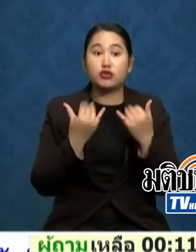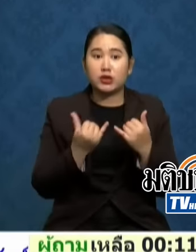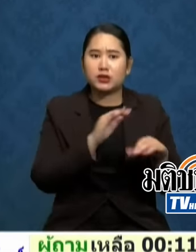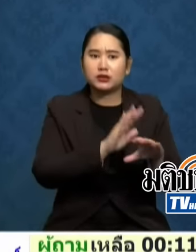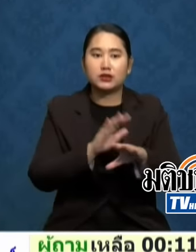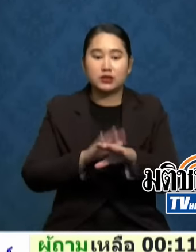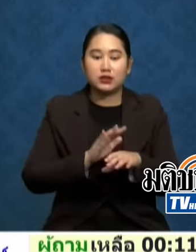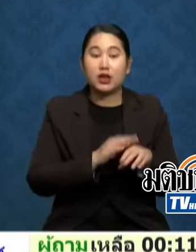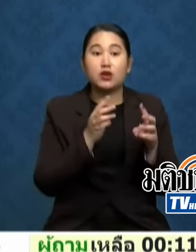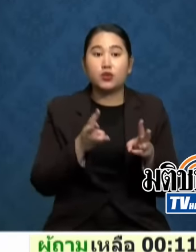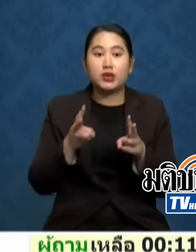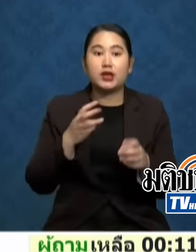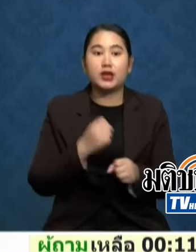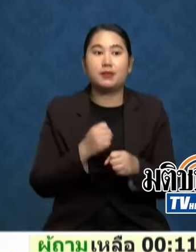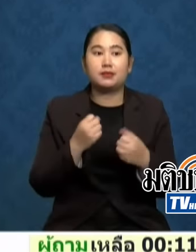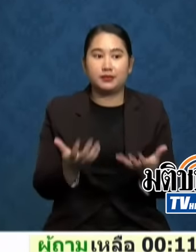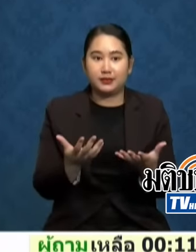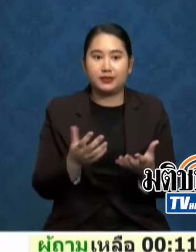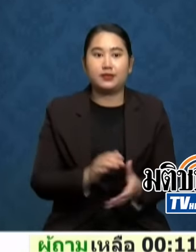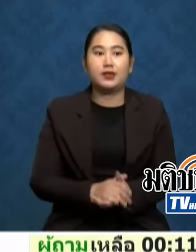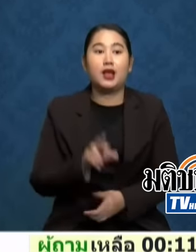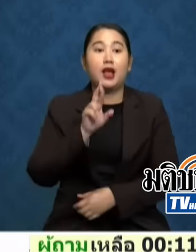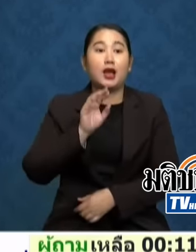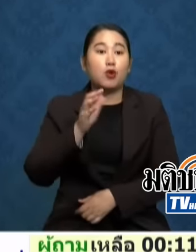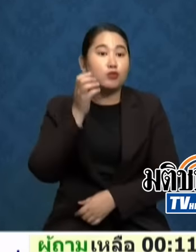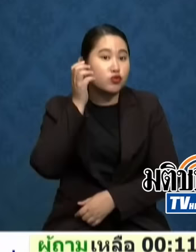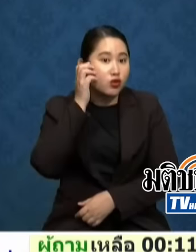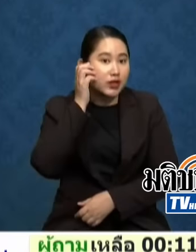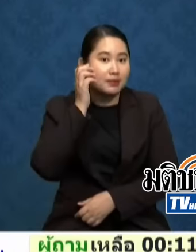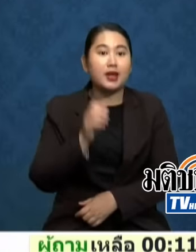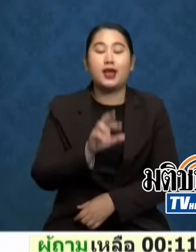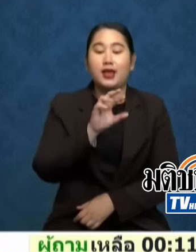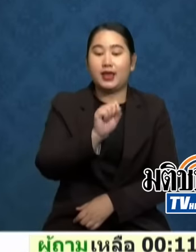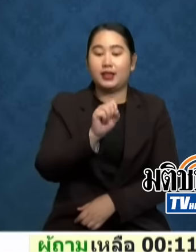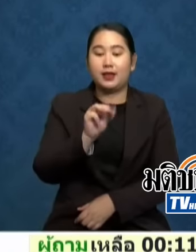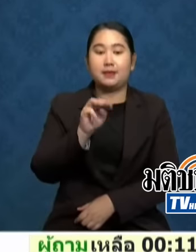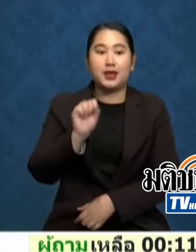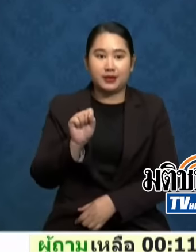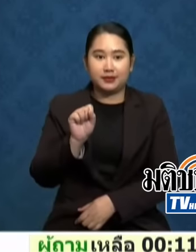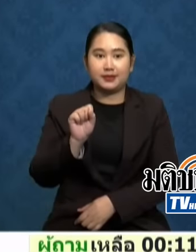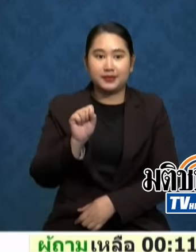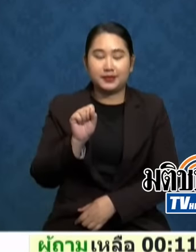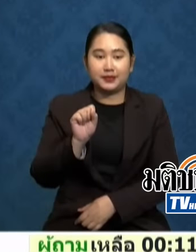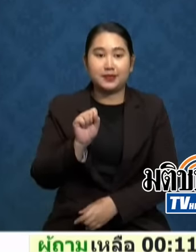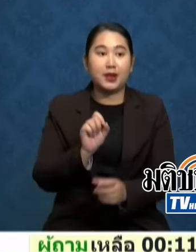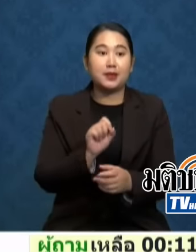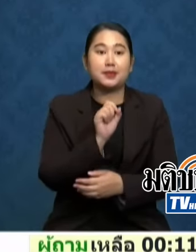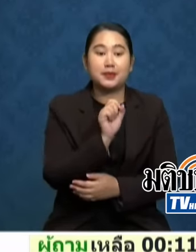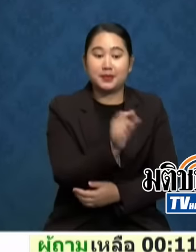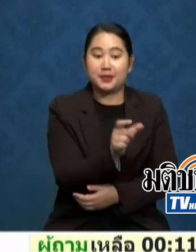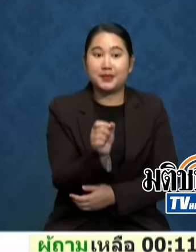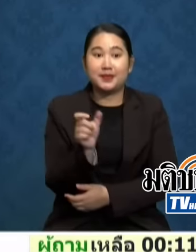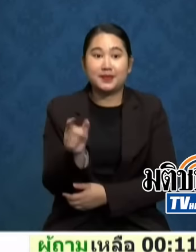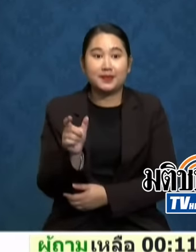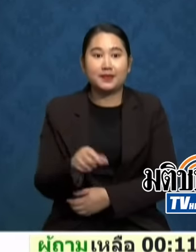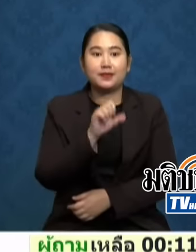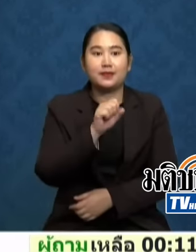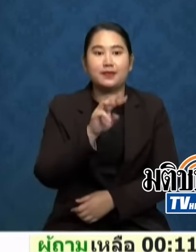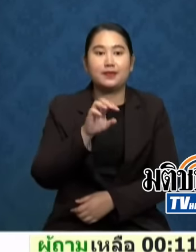แบบไหนบ้างแบบแรกครับนั่นก็คือระบบ SMS นะครับที่ปัจจุบันเนี่ยเราใช้ระบบของ SMS